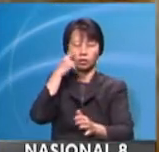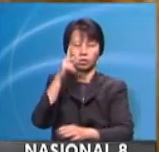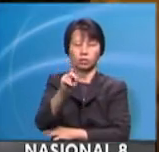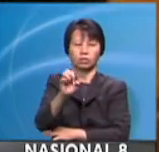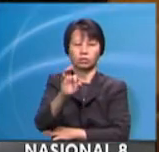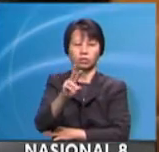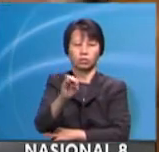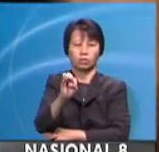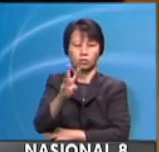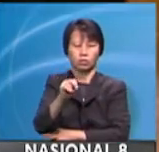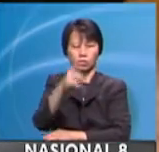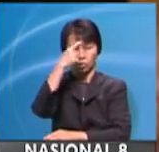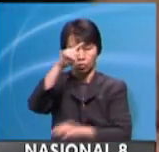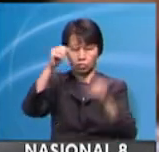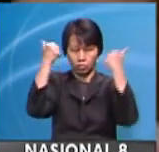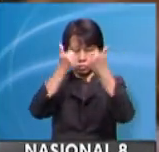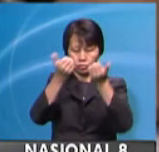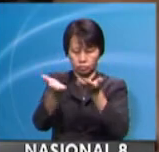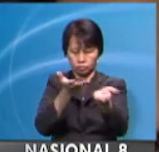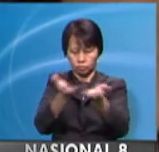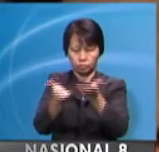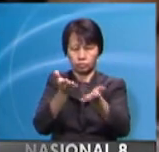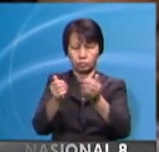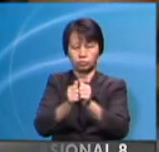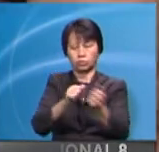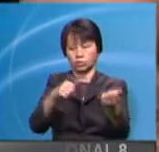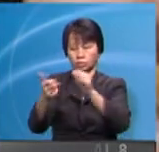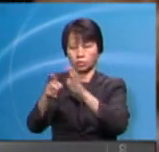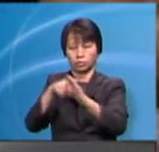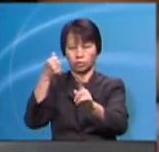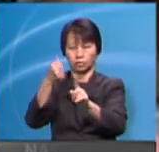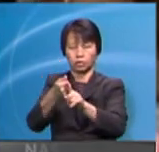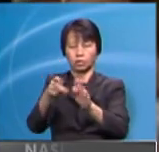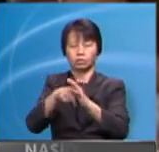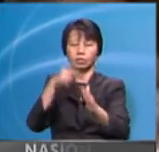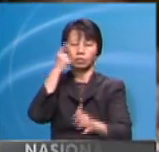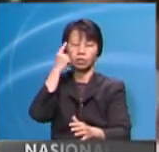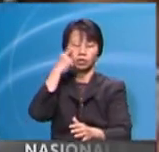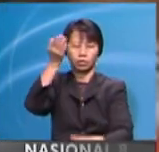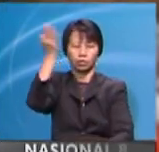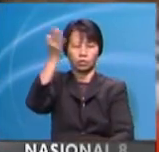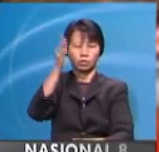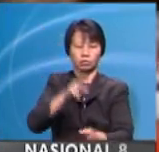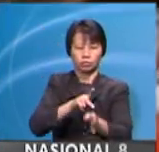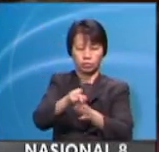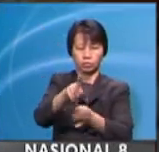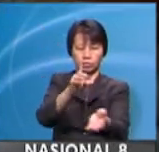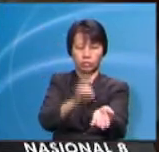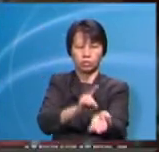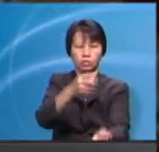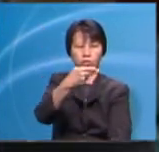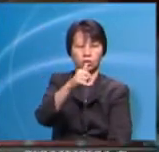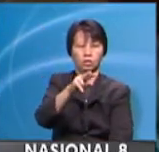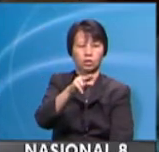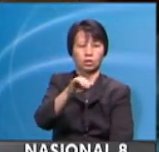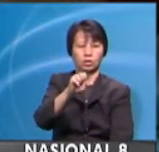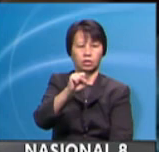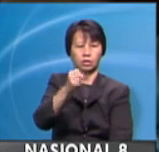New Paradigms for Autism Service Provision oleh pengarah Permata Kurnia Profesor Madya Dr. Hasnah